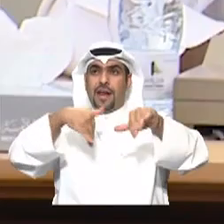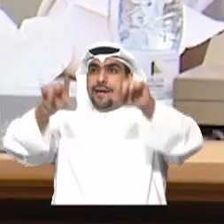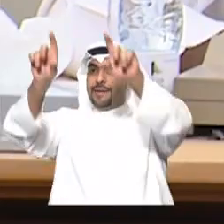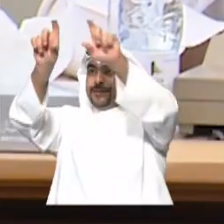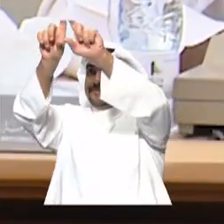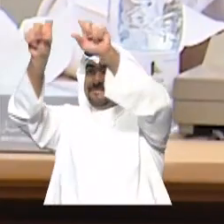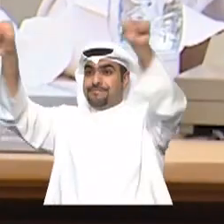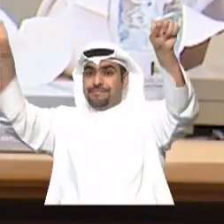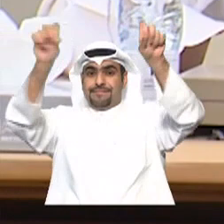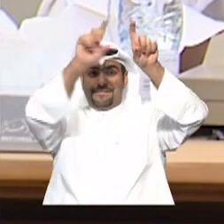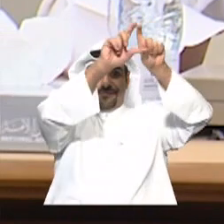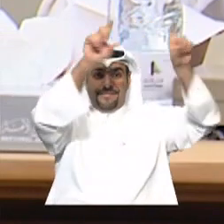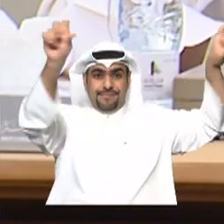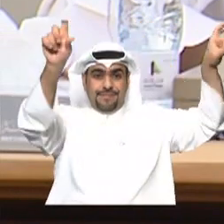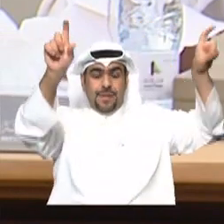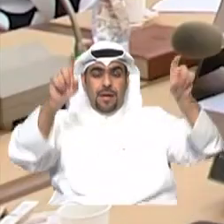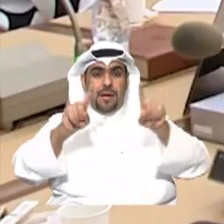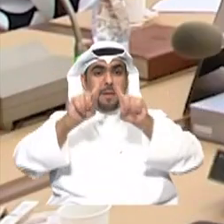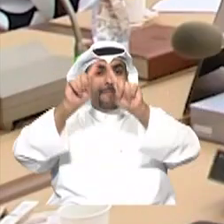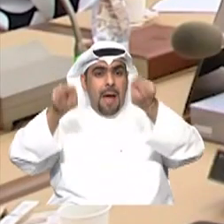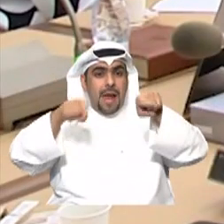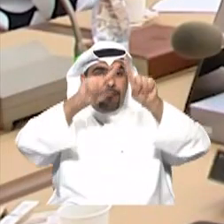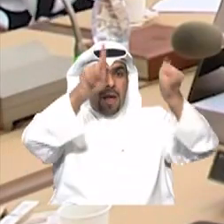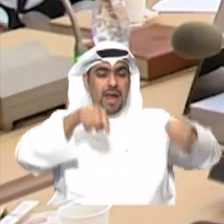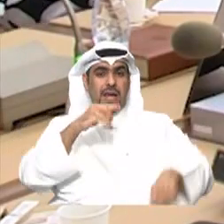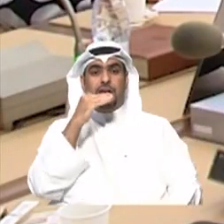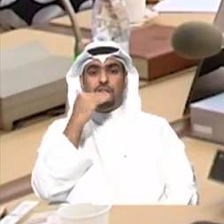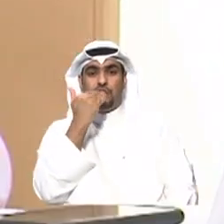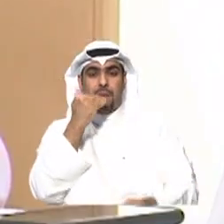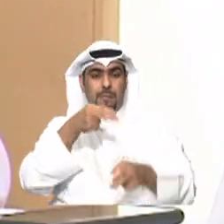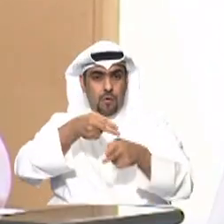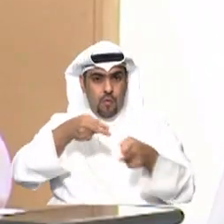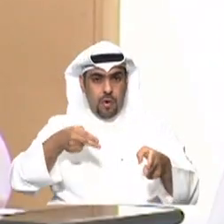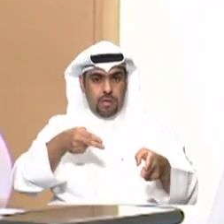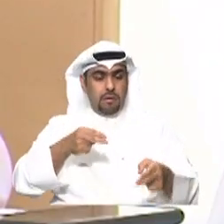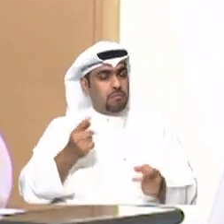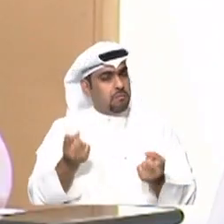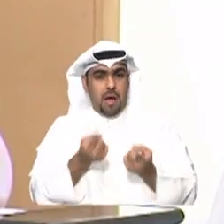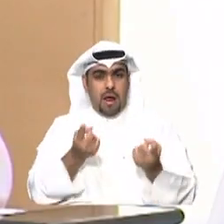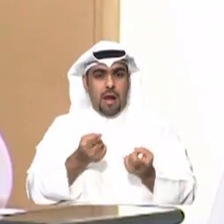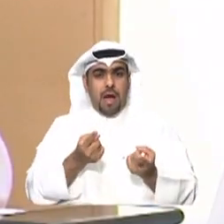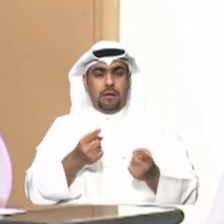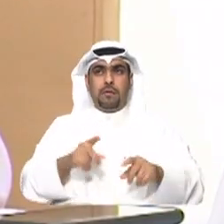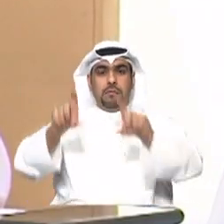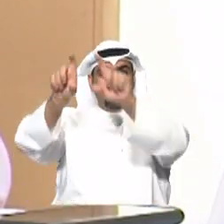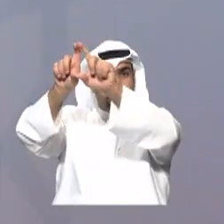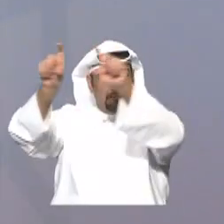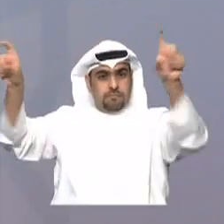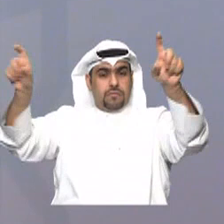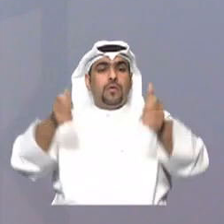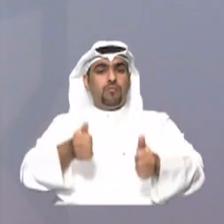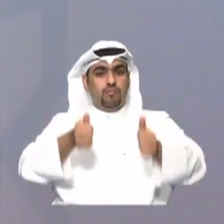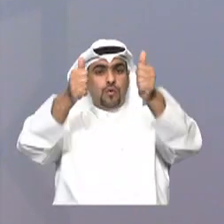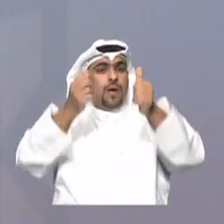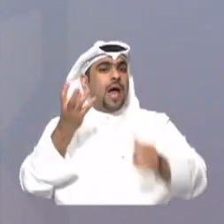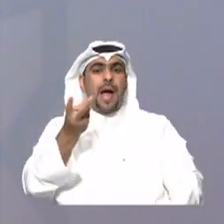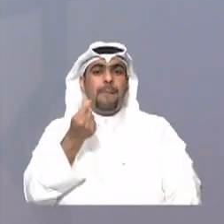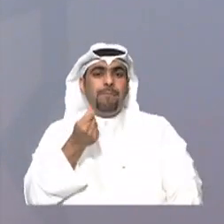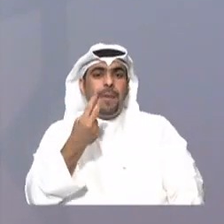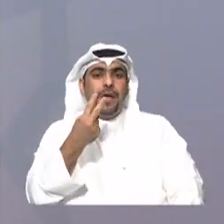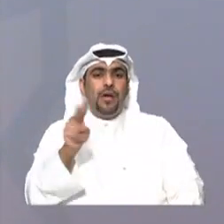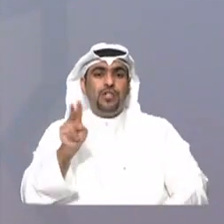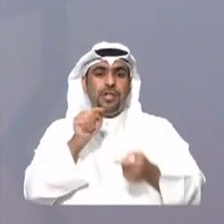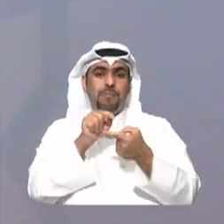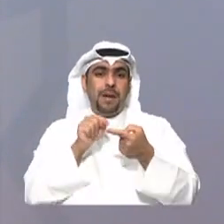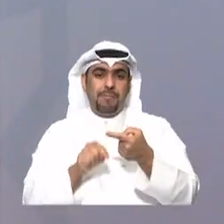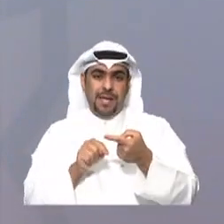وتمت اضافه انشطه جديده للمشاريع متناهيه الصغر واضافه دعم العماله لاصحابها همم